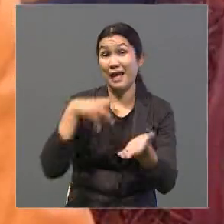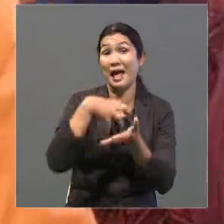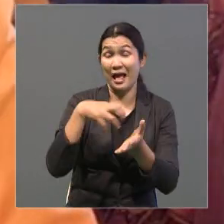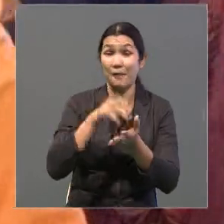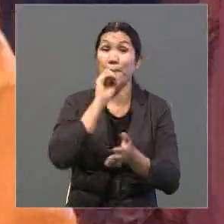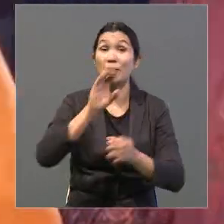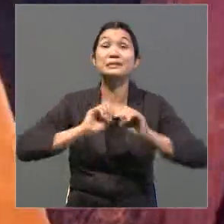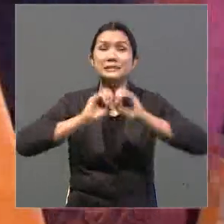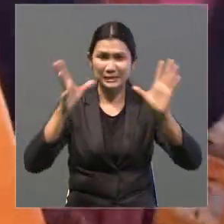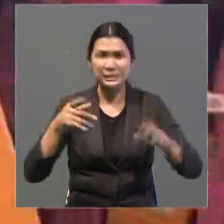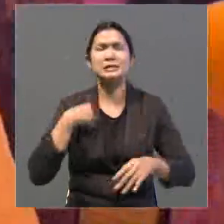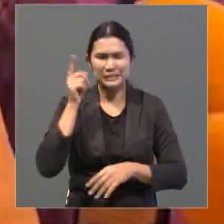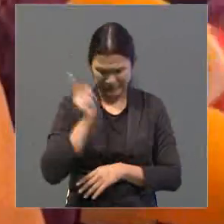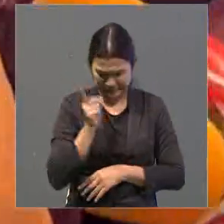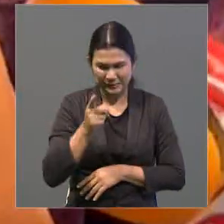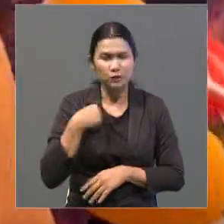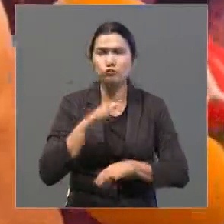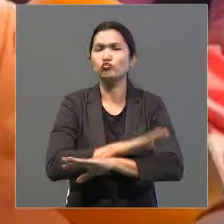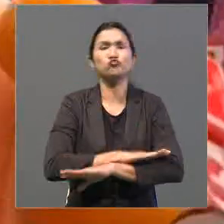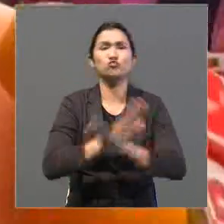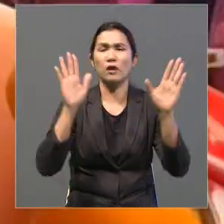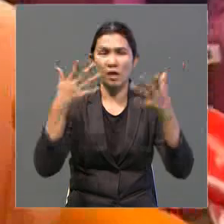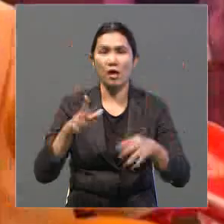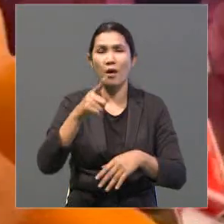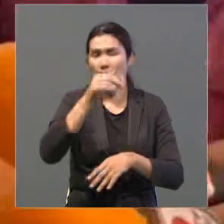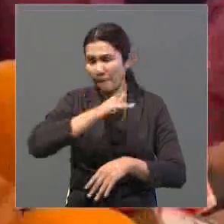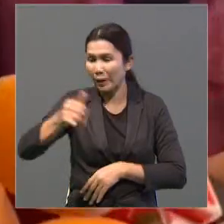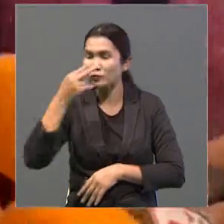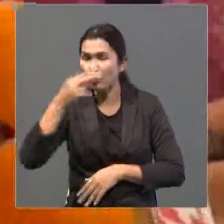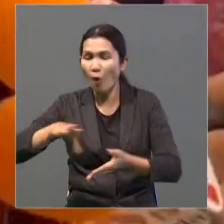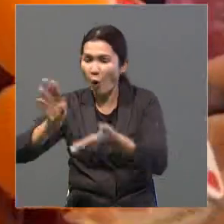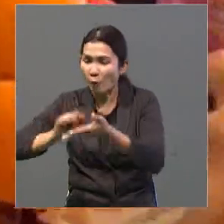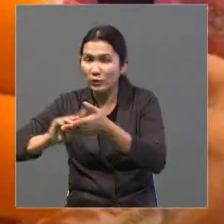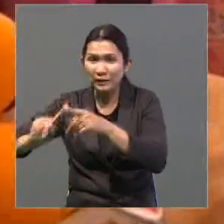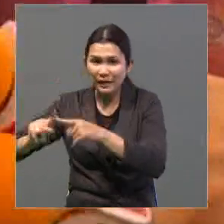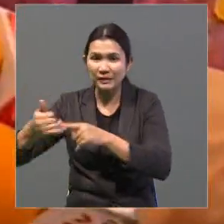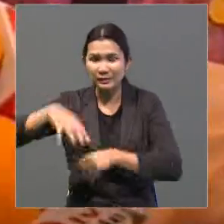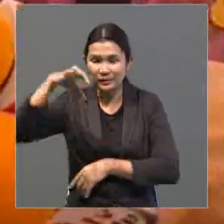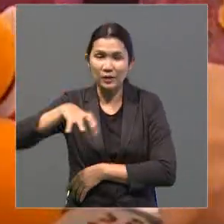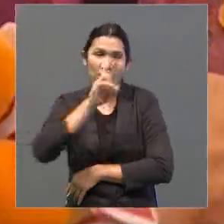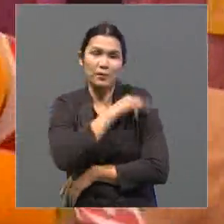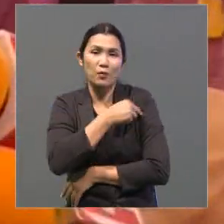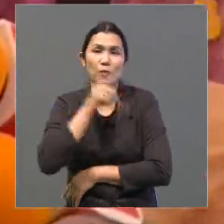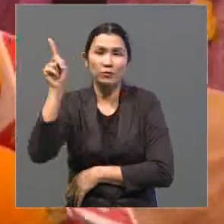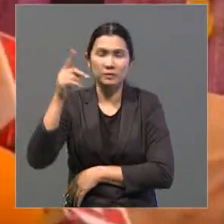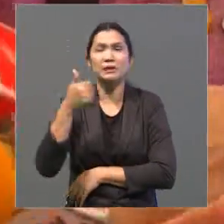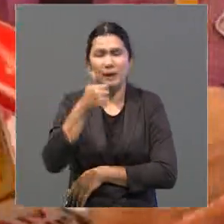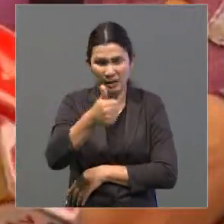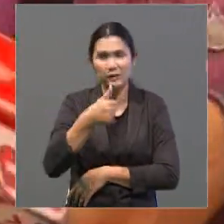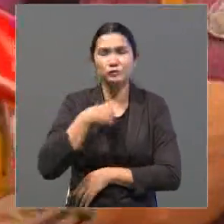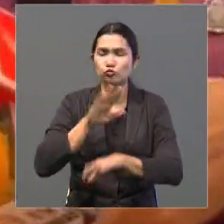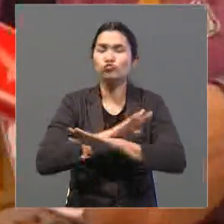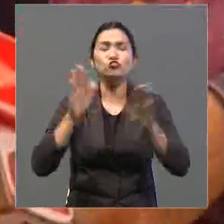ยันอีกครั้งว่าเป็นการวางมือจริงๆโดยสามารถไปตรวจสอบข้อมูลได้ที่โรงพยาบาลรำลองราชค่ะ